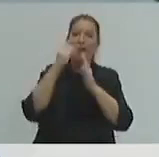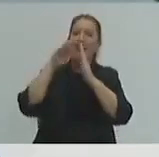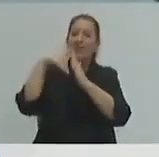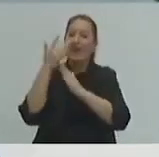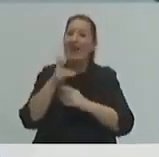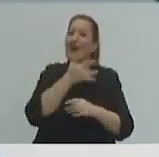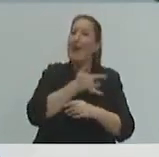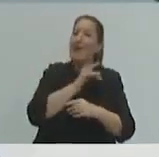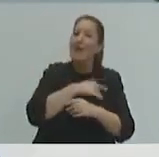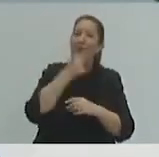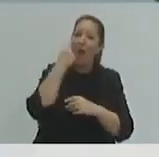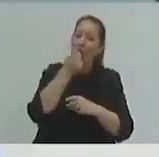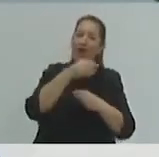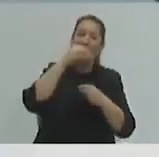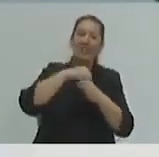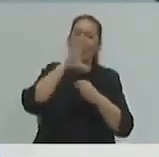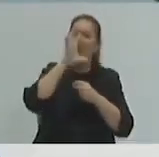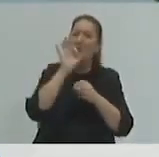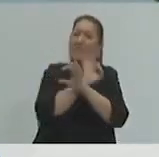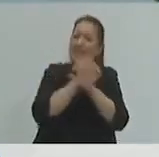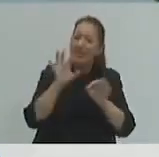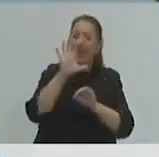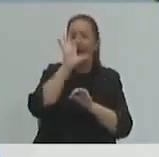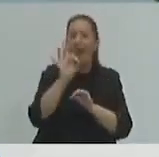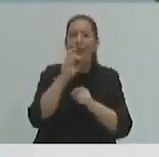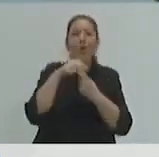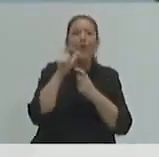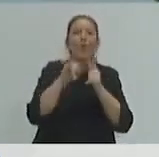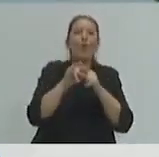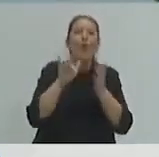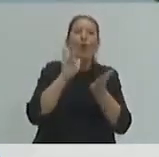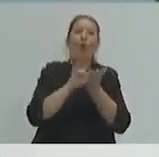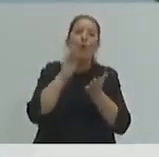merhamet iklimi içerisinde kimsesizlerin kimi ruhunu ortaya koymuştur.